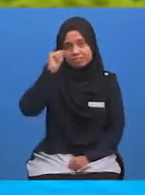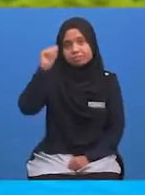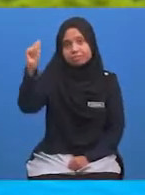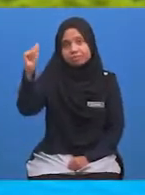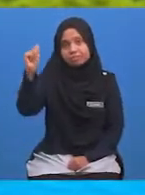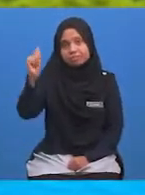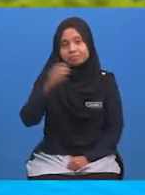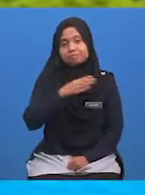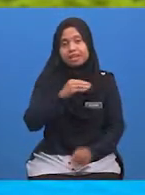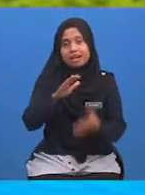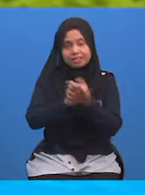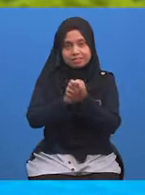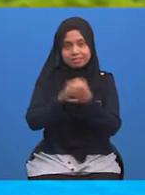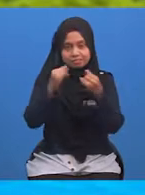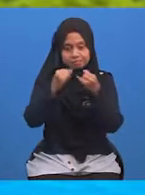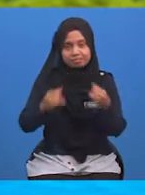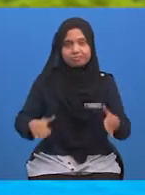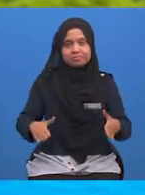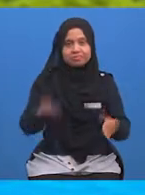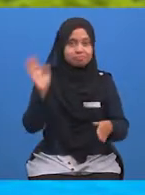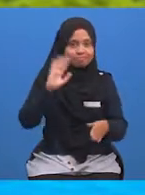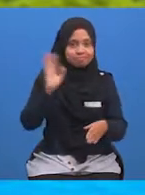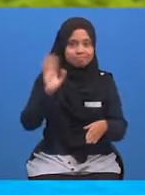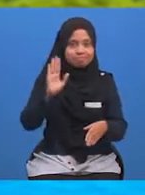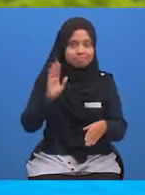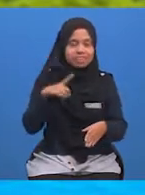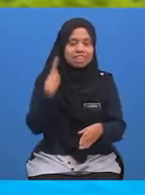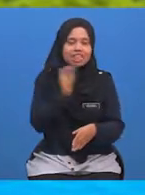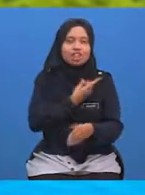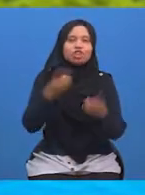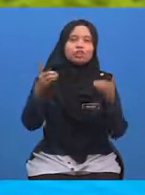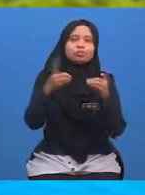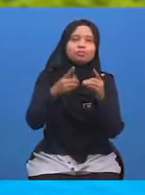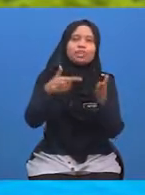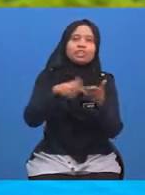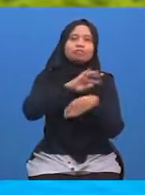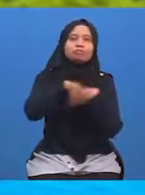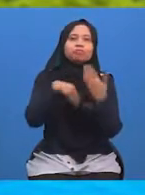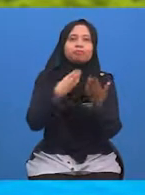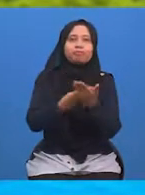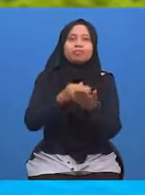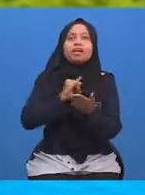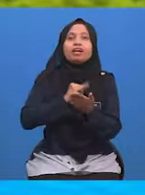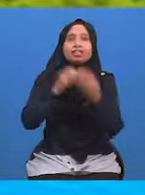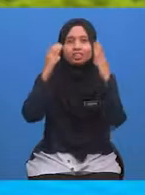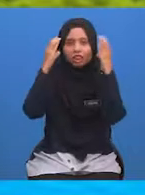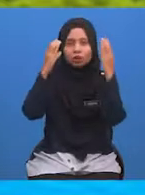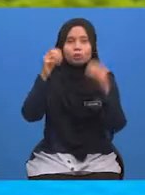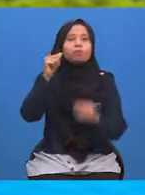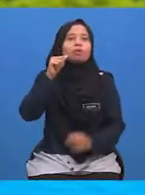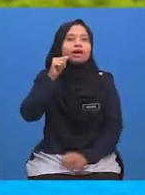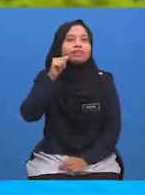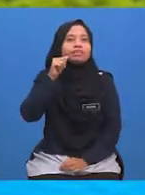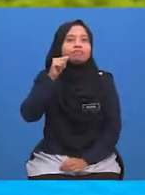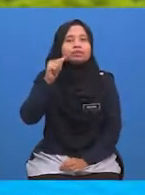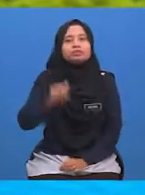Assalamualaikum dan salam sejahtera. Hai, kita jumpa lagi semua. Saya Cikgu Azmatun binti